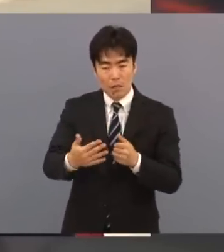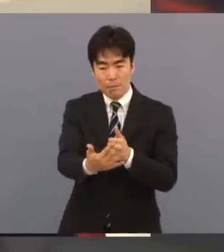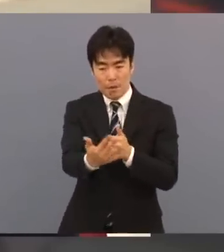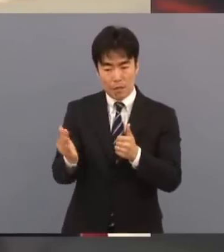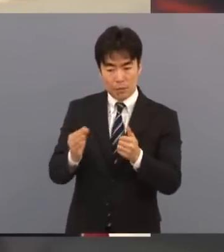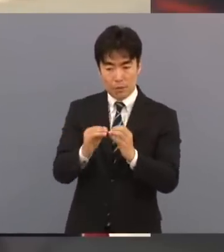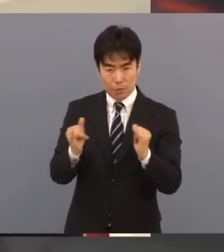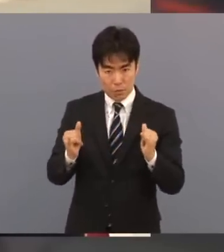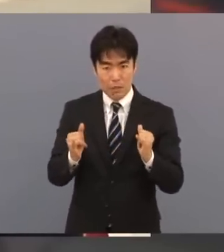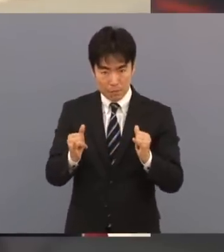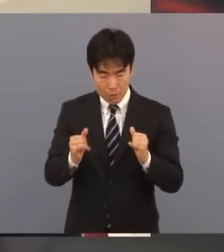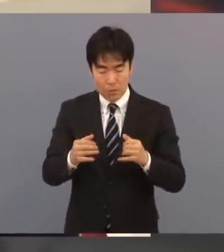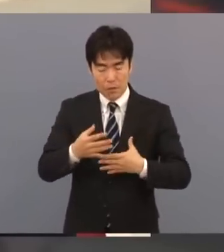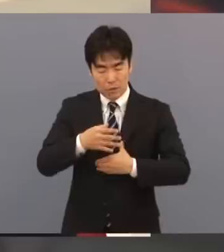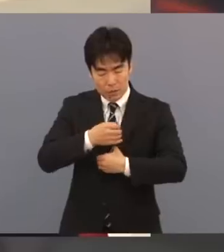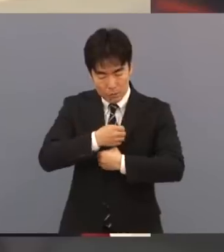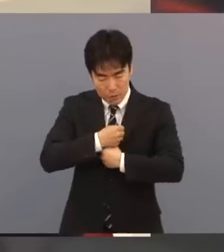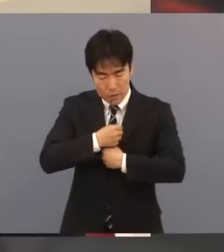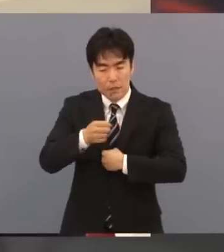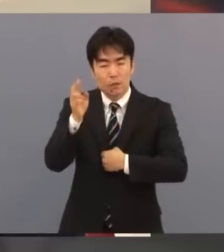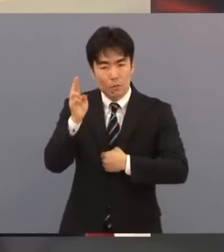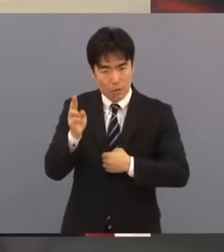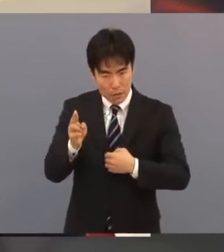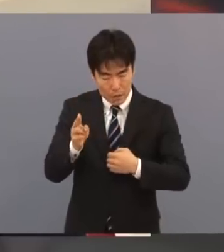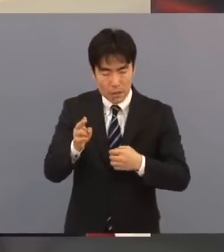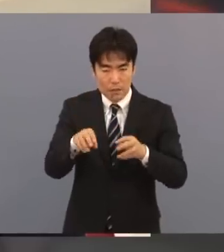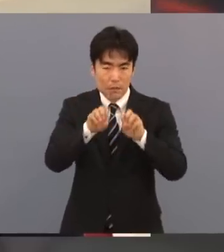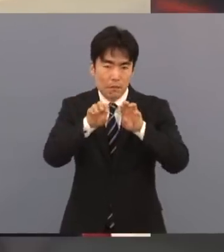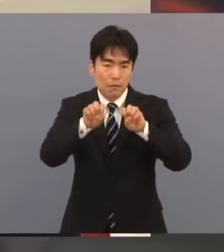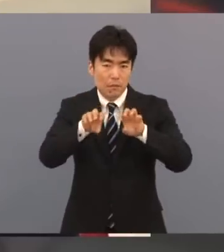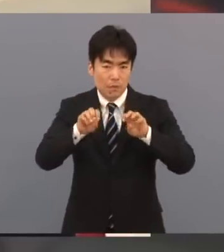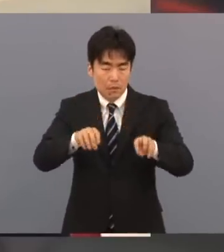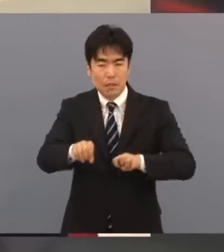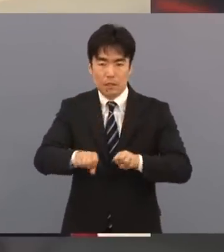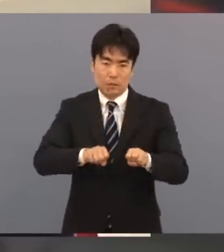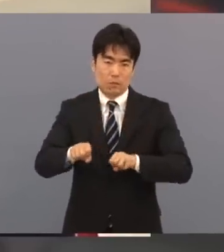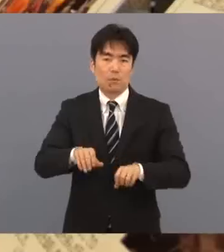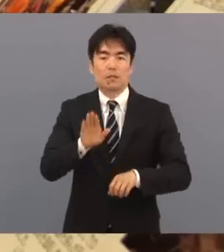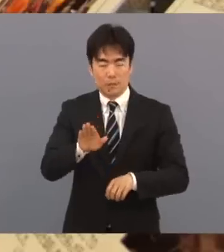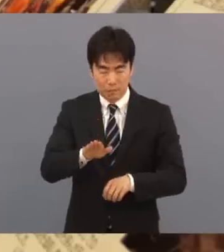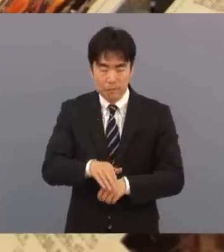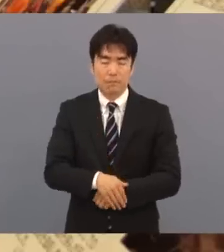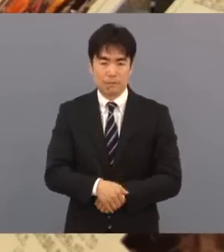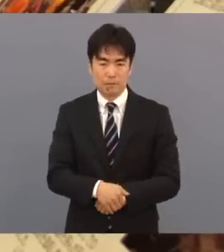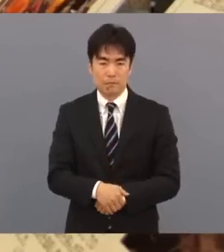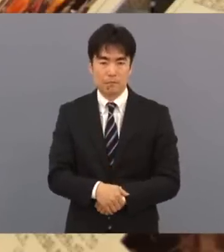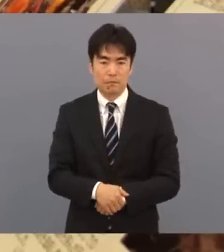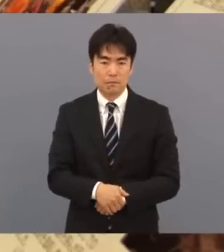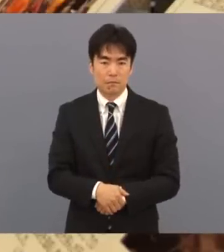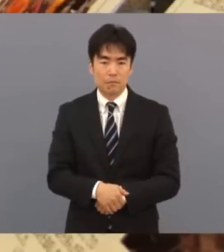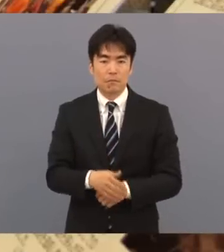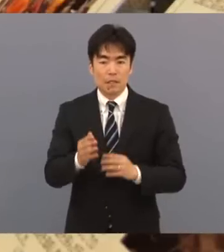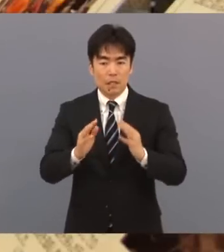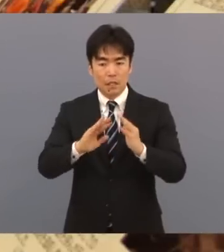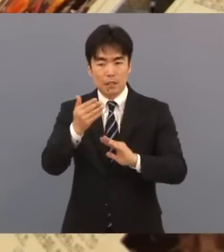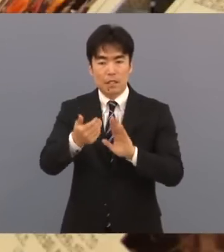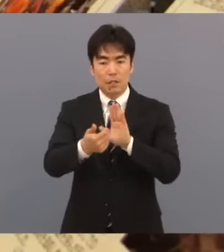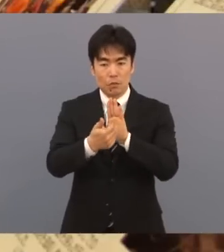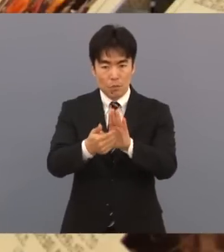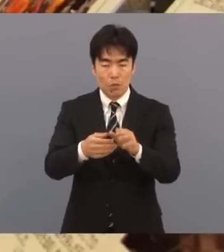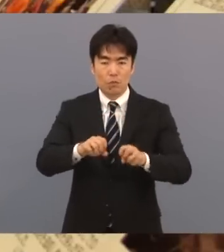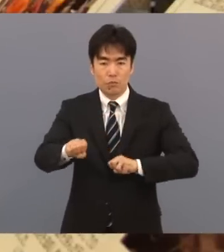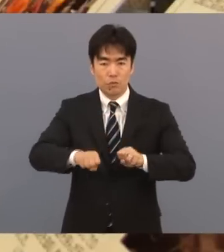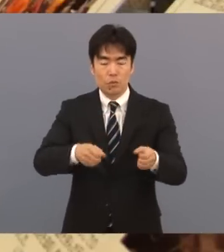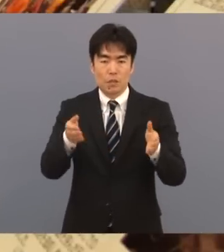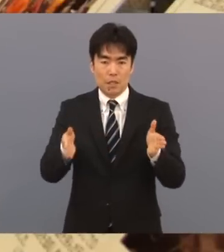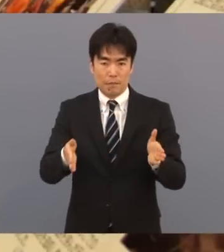も気をつけていただけるように注意はいたしております。 火災予防運動期間